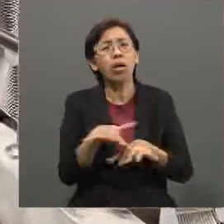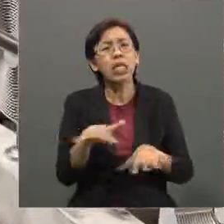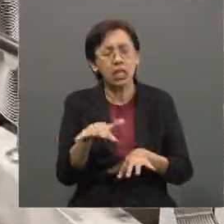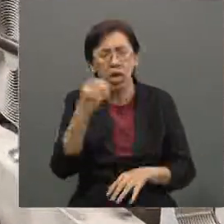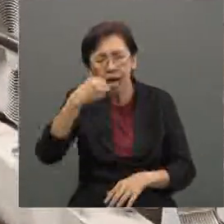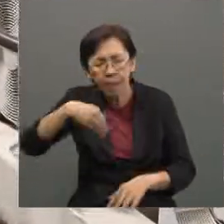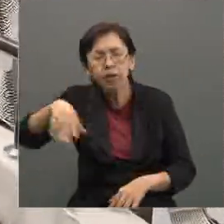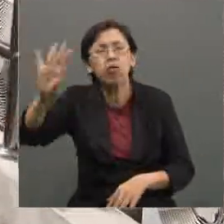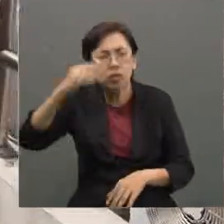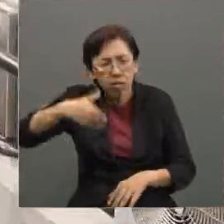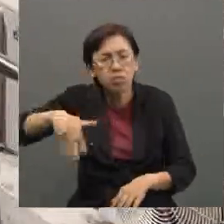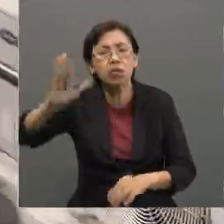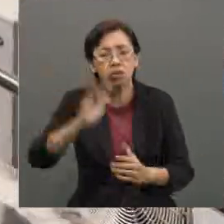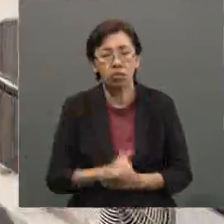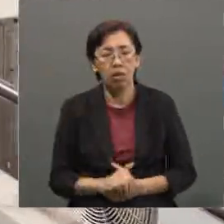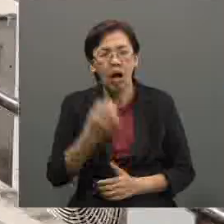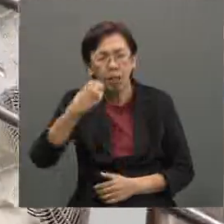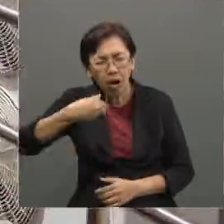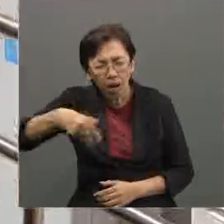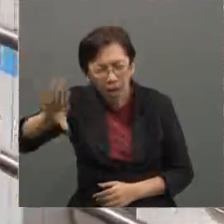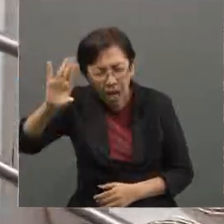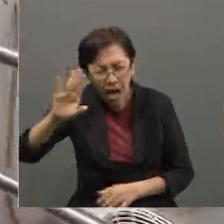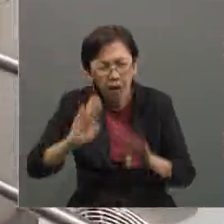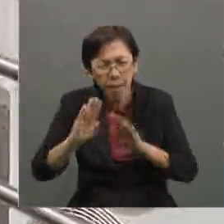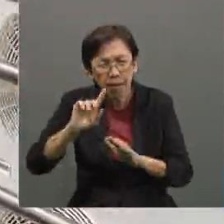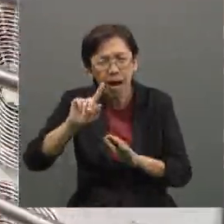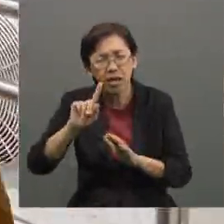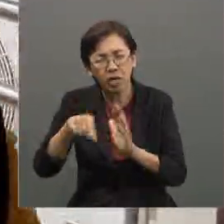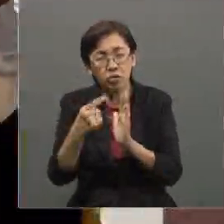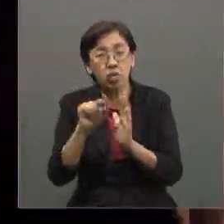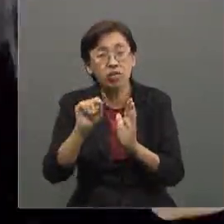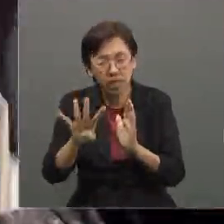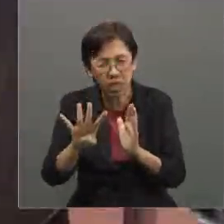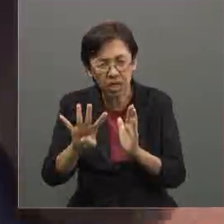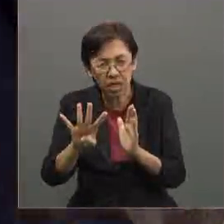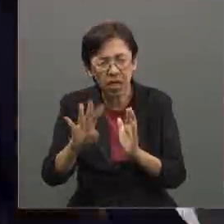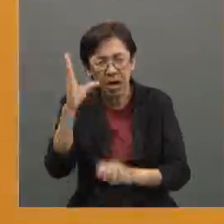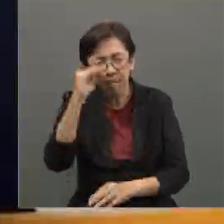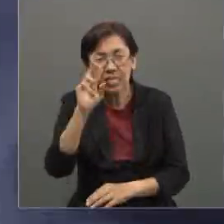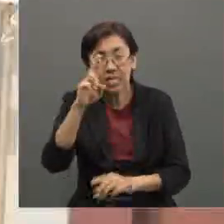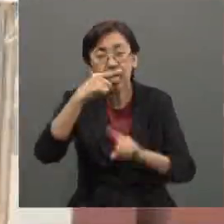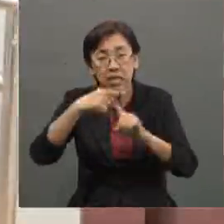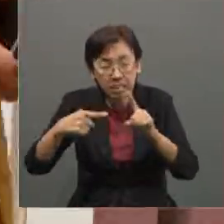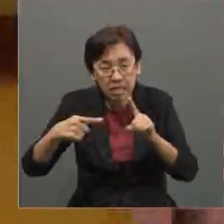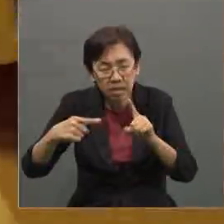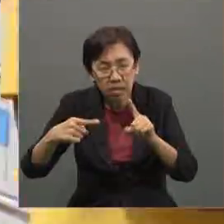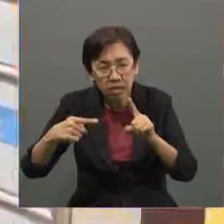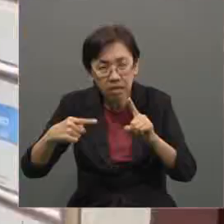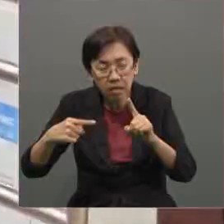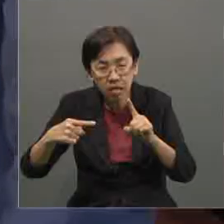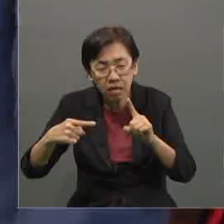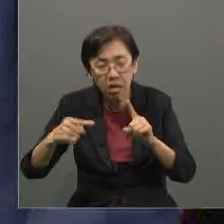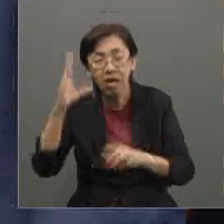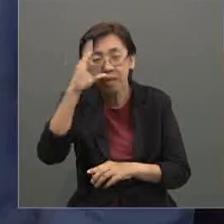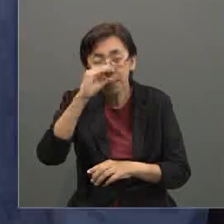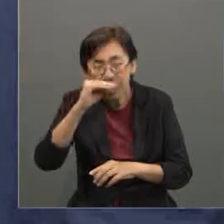ให้กลับบ้านไปก่อนเลยปรากฏว่าผ่านไปประมาณสักเกือบ24ชั่วโมงก็คือเที่ยงคืนครึ่งนะของกะข้